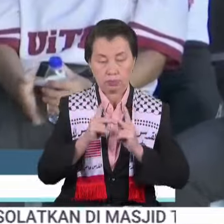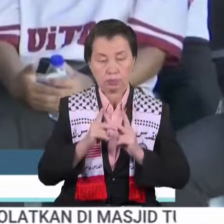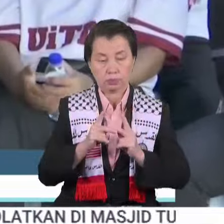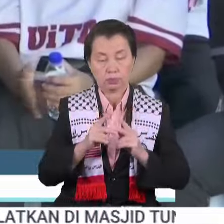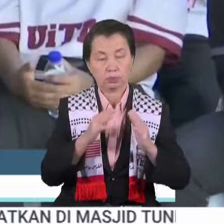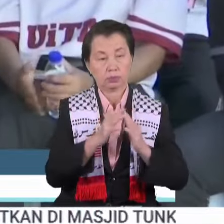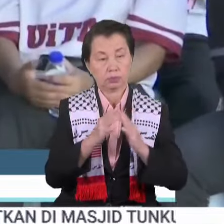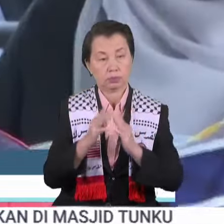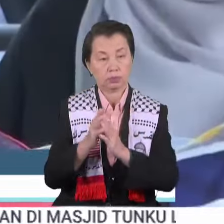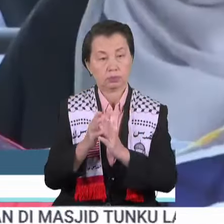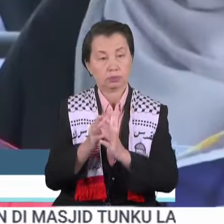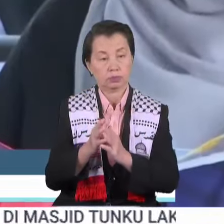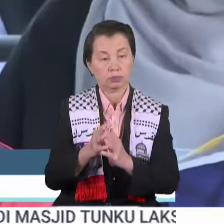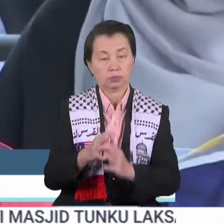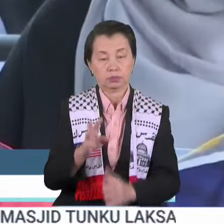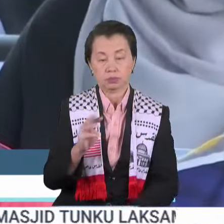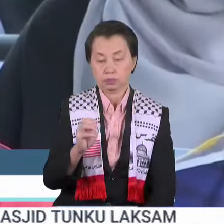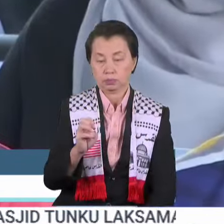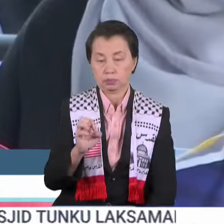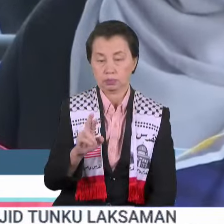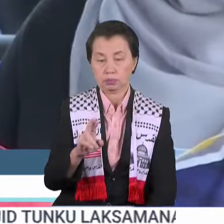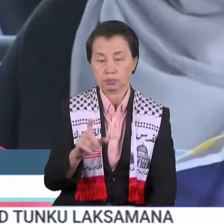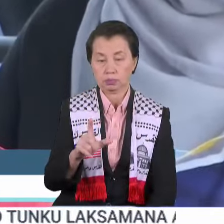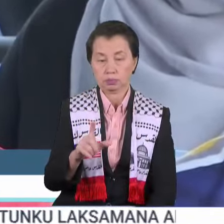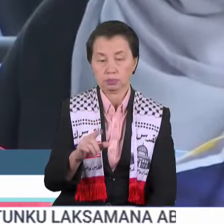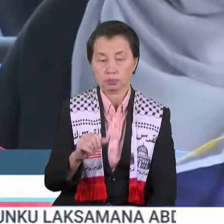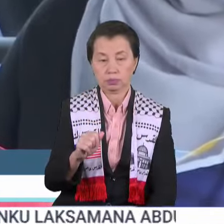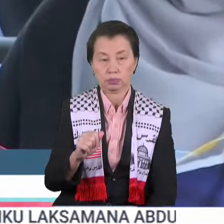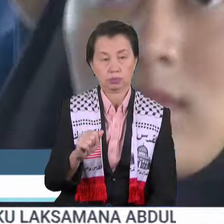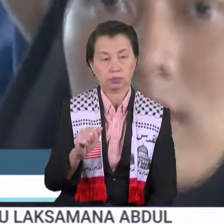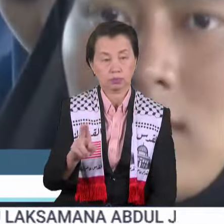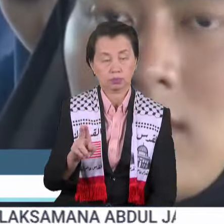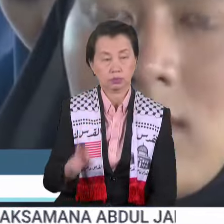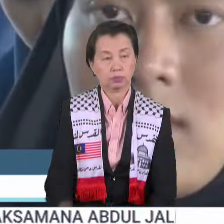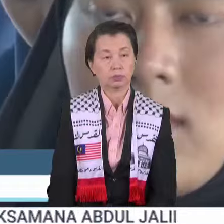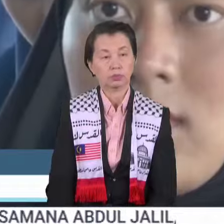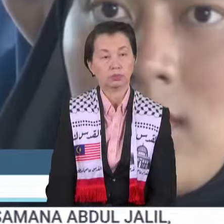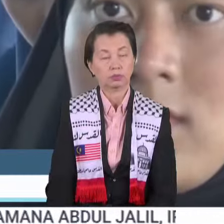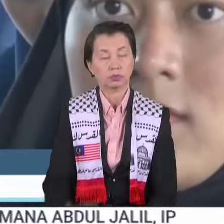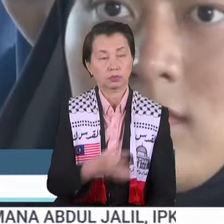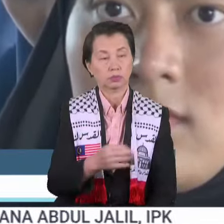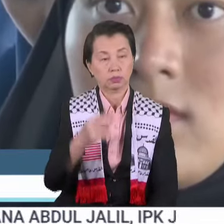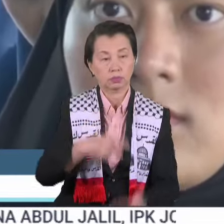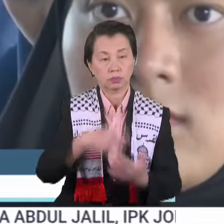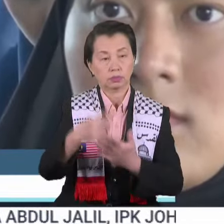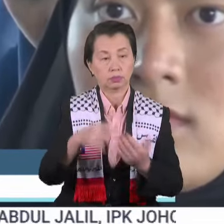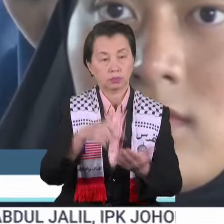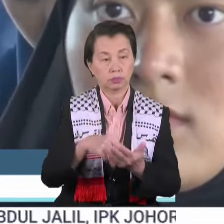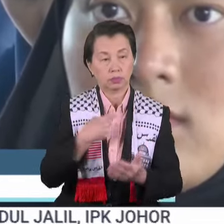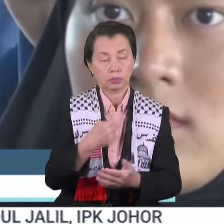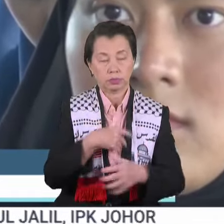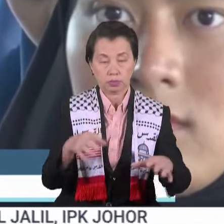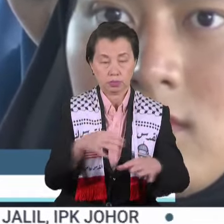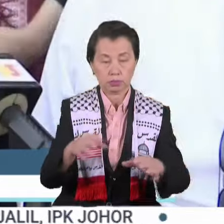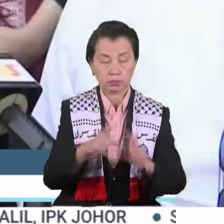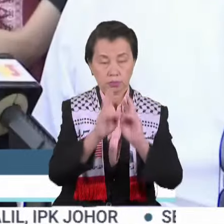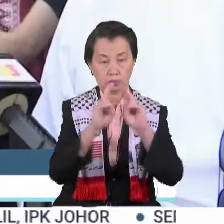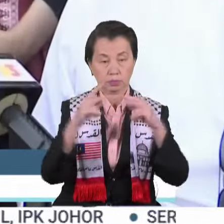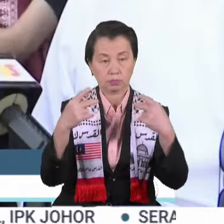bandar Jas Limau ni. Jadi program ini juga kita buat di sekitar bandar